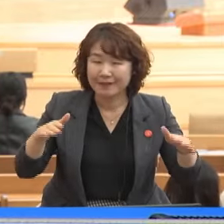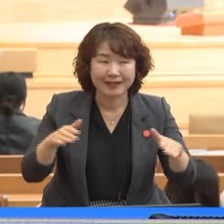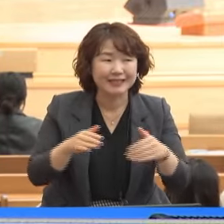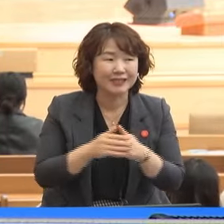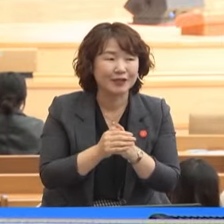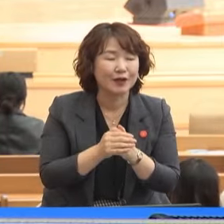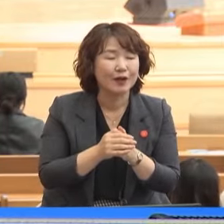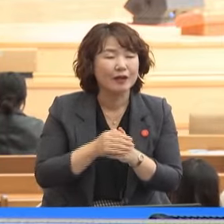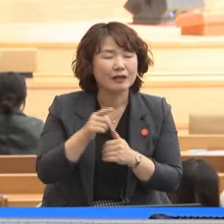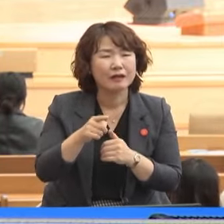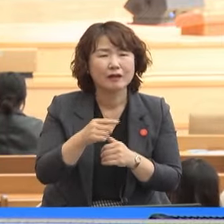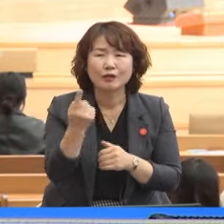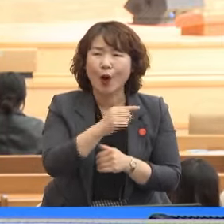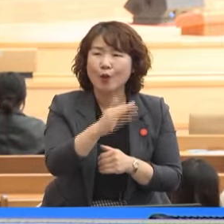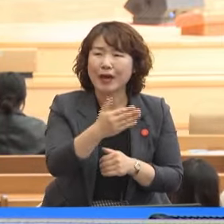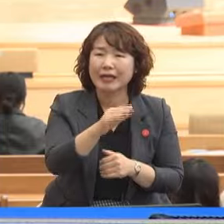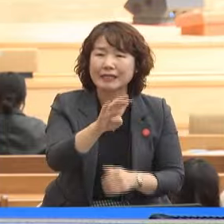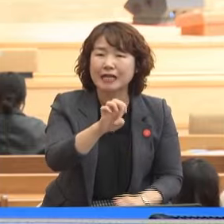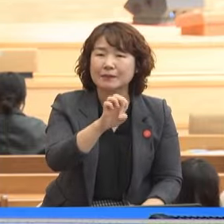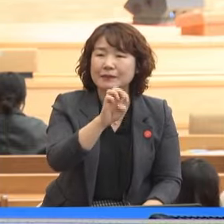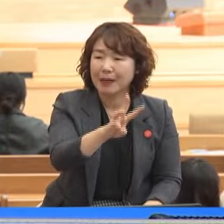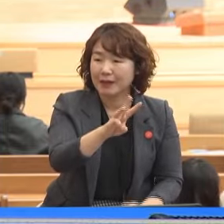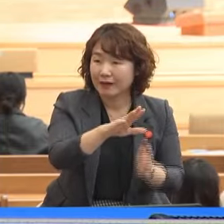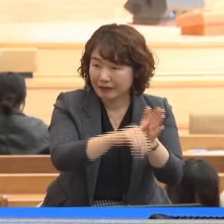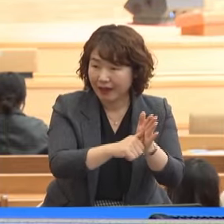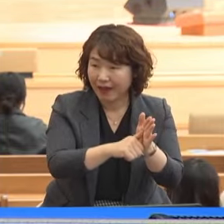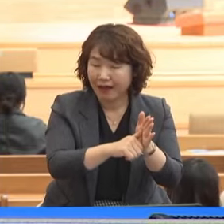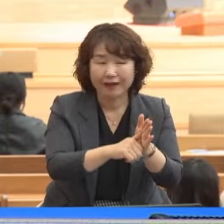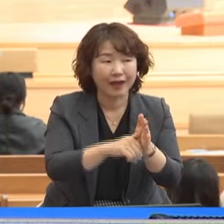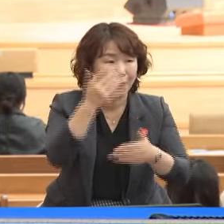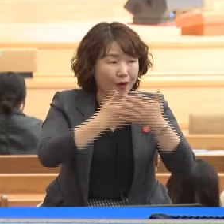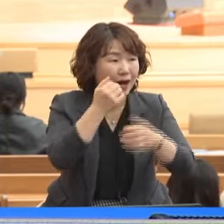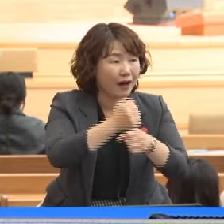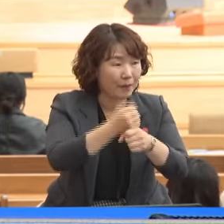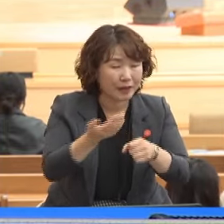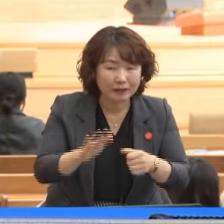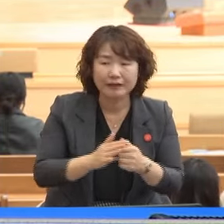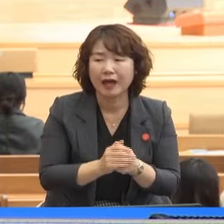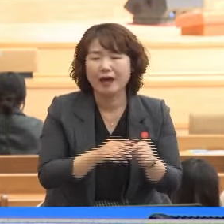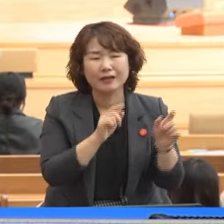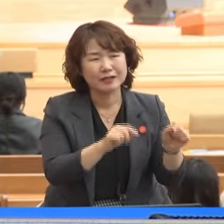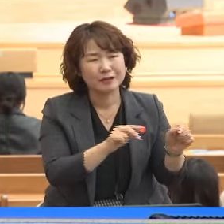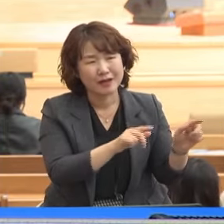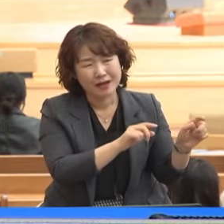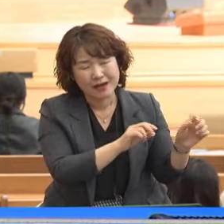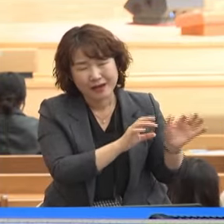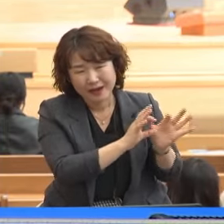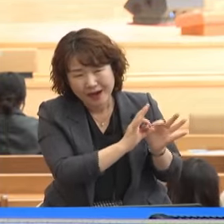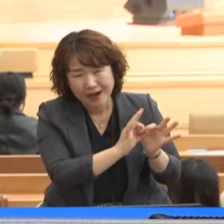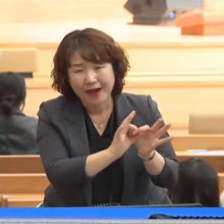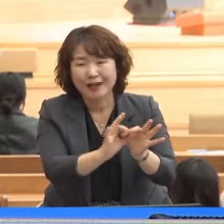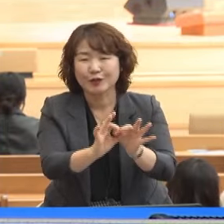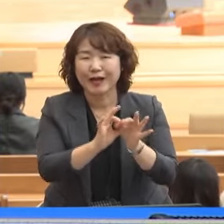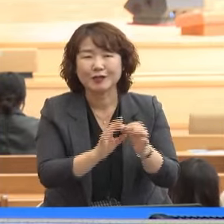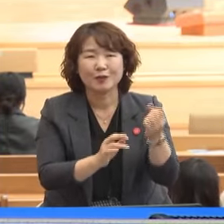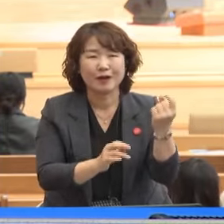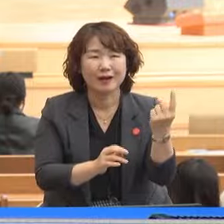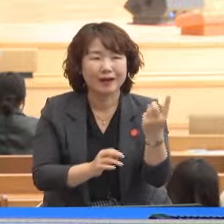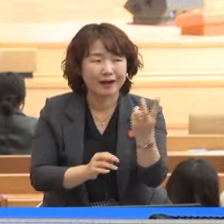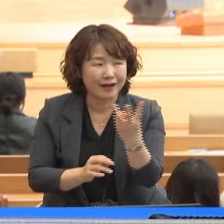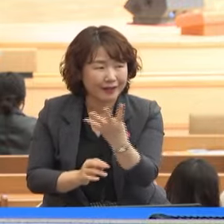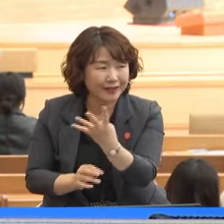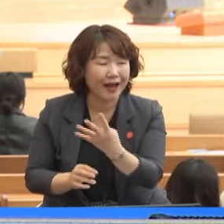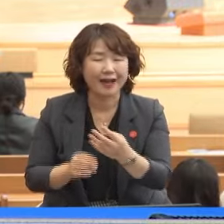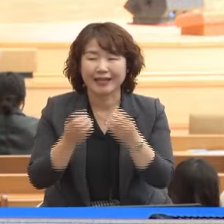다음으로 여러 종류의 버전의 배트맨이 있었기 때문에 TV를 통해서도 아니면 극장에 가서 다 한 번쯤 봤을 거예요. 저는